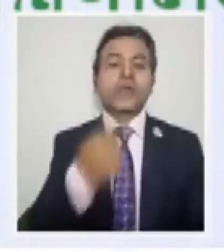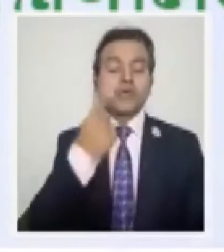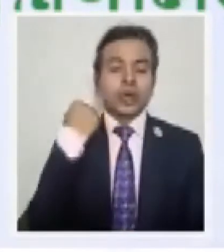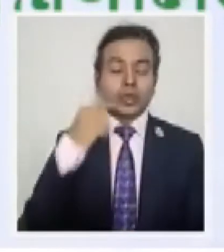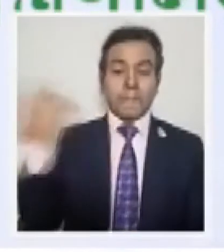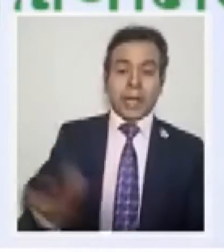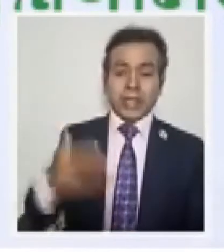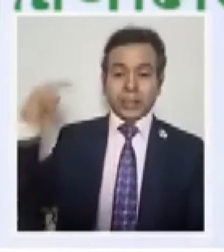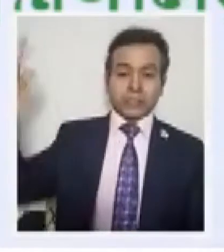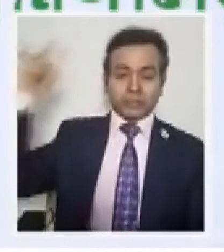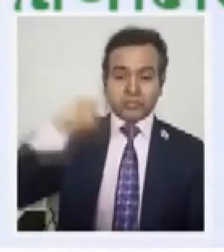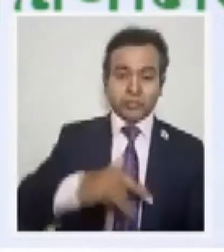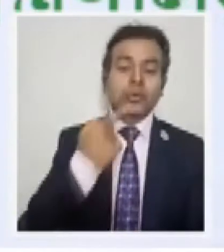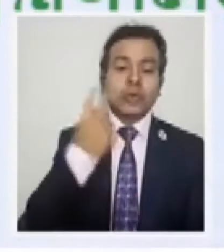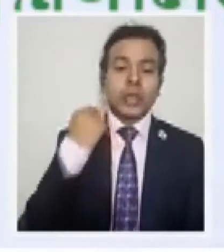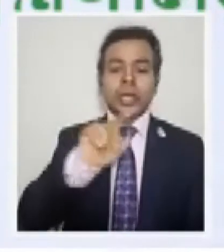চিকিৎসক।